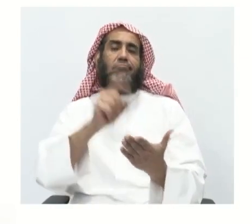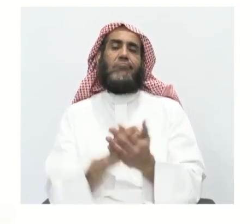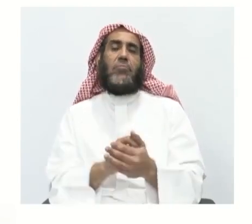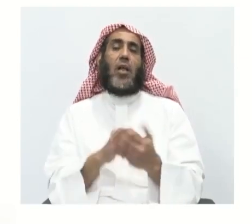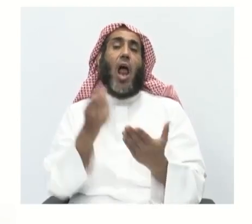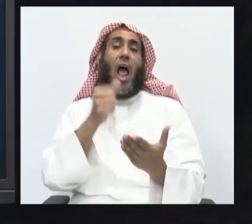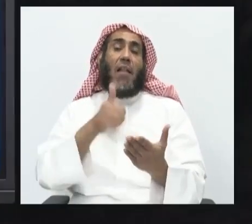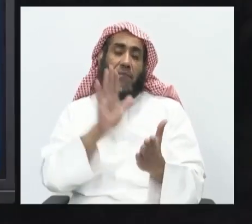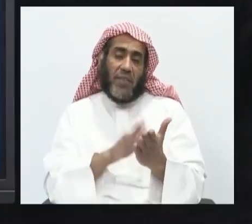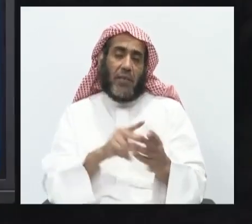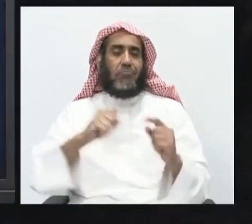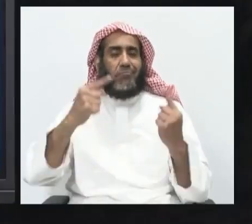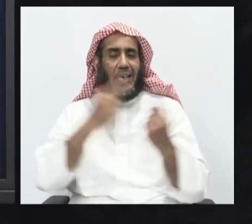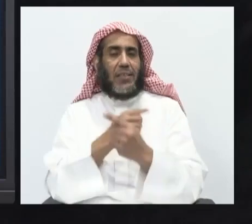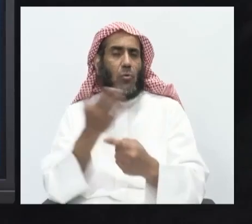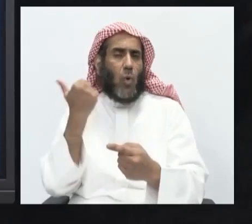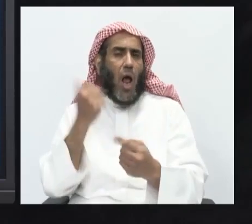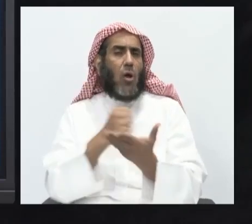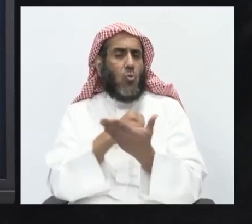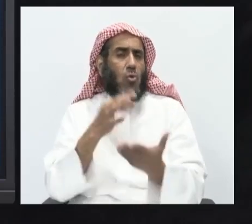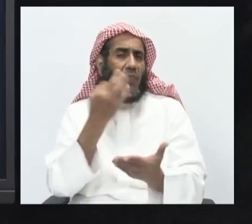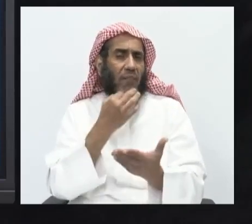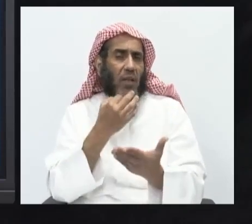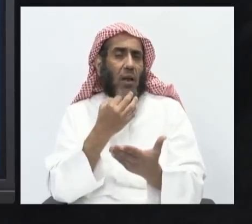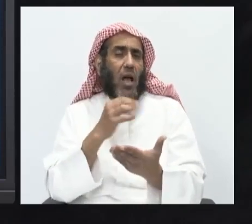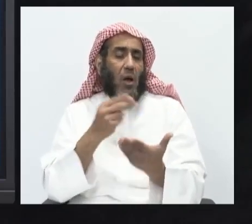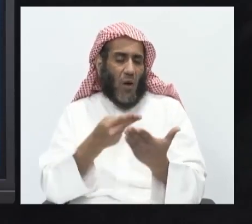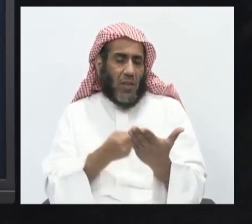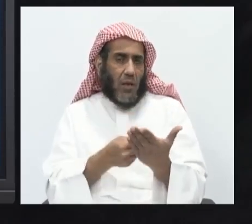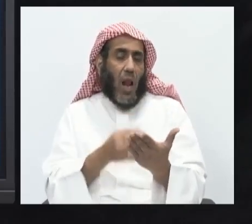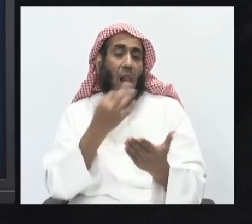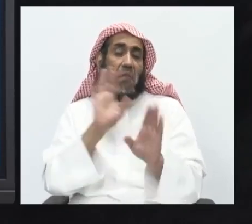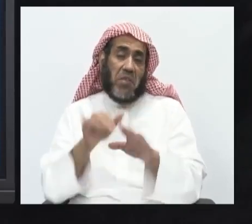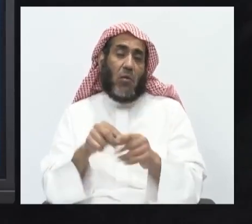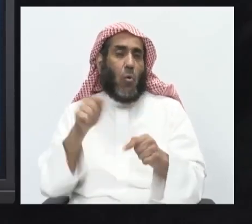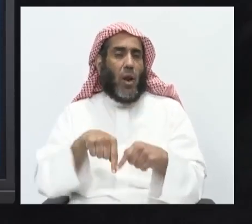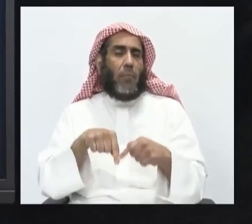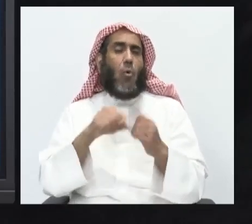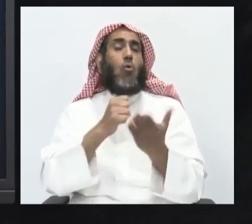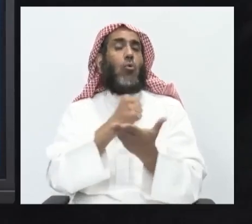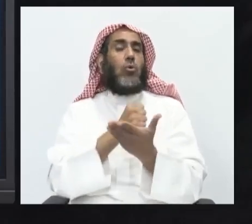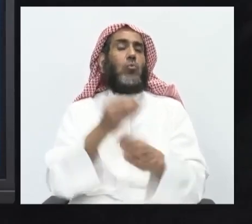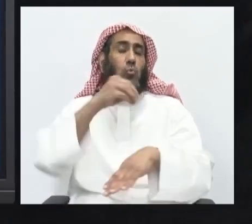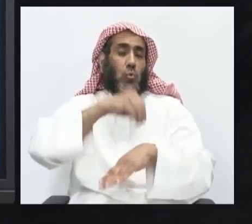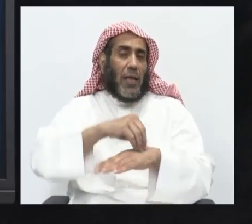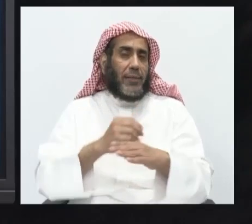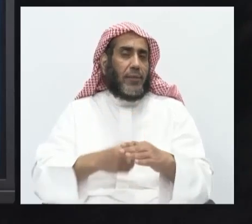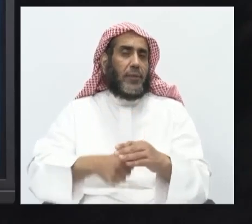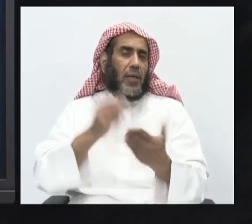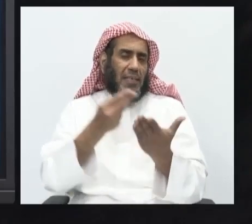اذا هنا عكس هناك يحذف لفظا خطا لا لفظا وهنا يحذف يزاد رسما ايضا